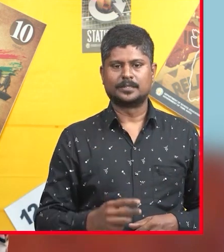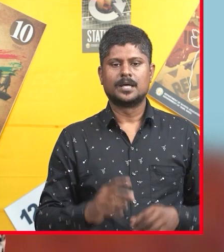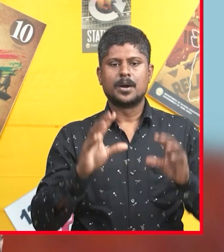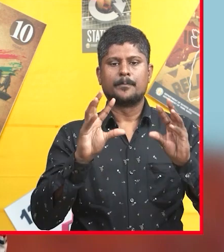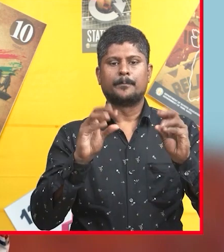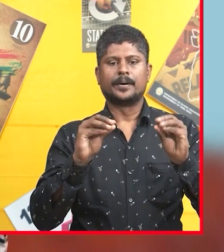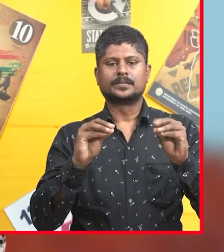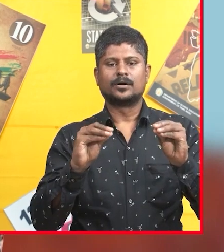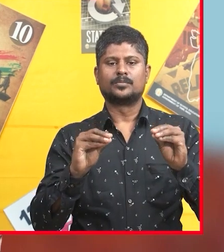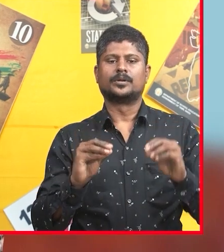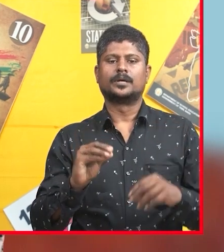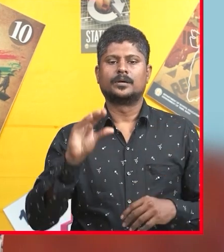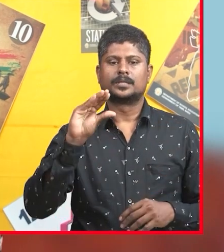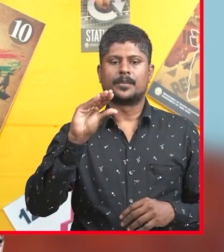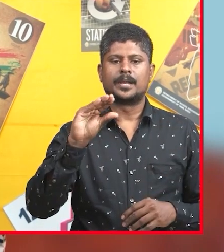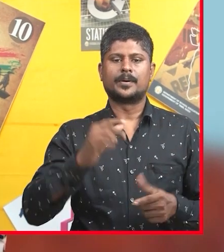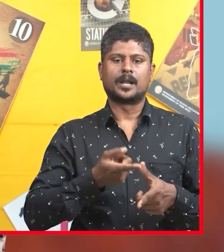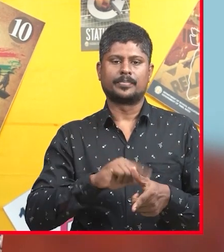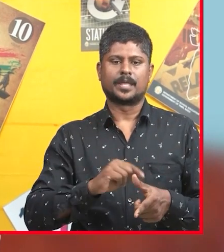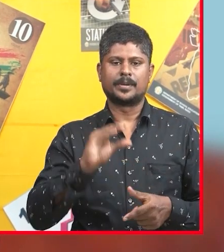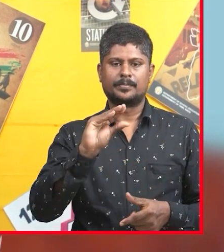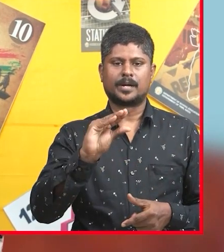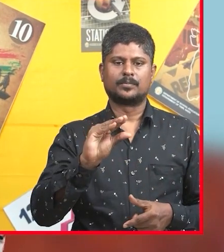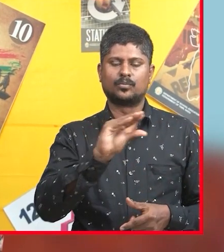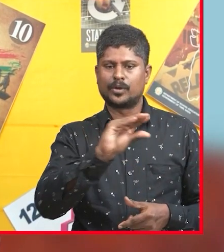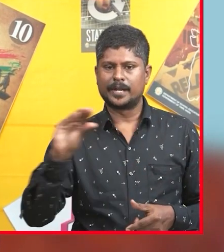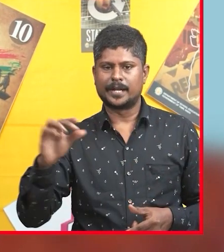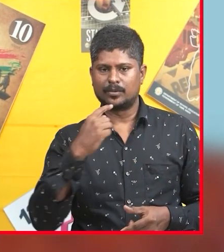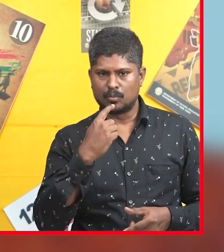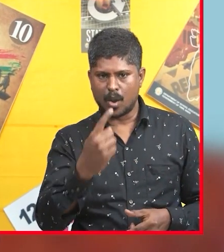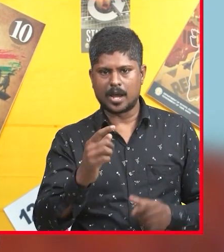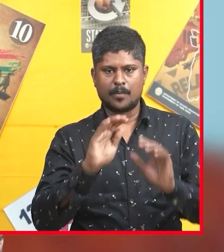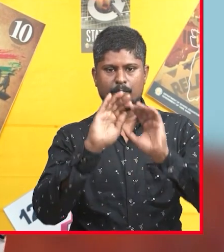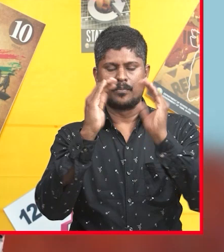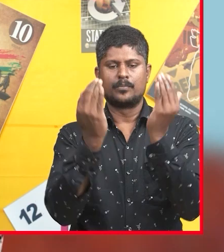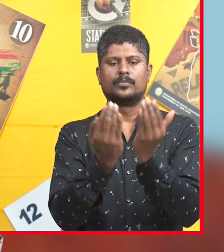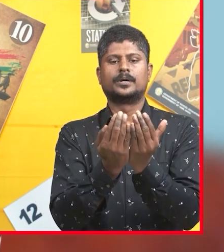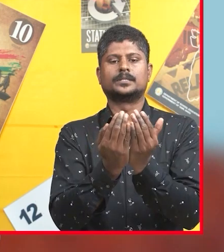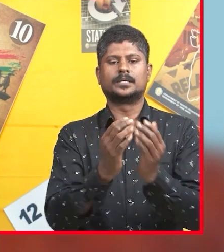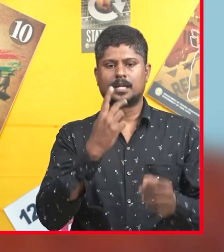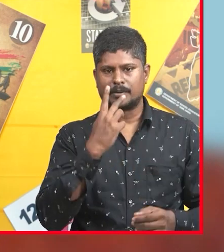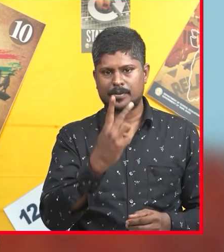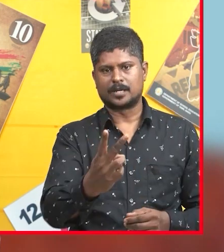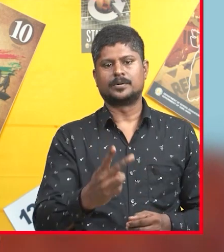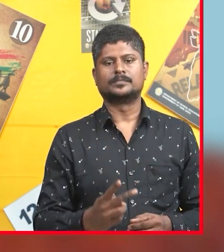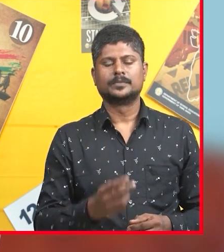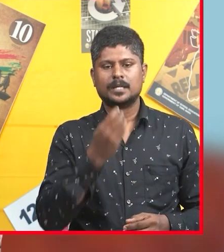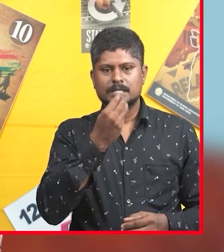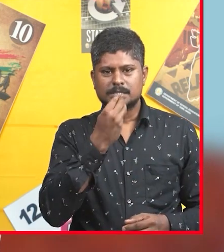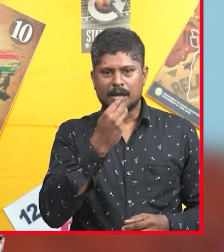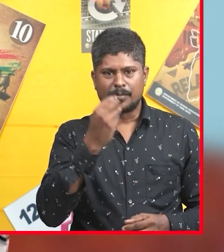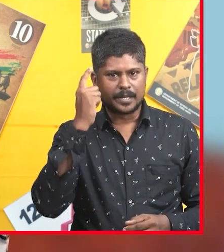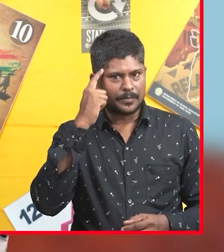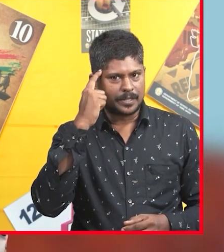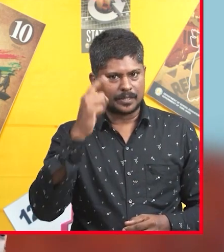10ஆம் வகுப்புல இருக்கக்கூடிய தமிழ் பாடமான உரைநடை உலகம் அப்படிங்கிற பகுதியில இருந்து விருந்து